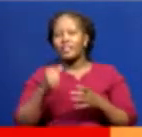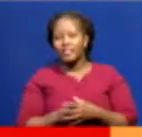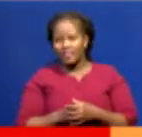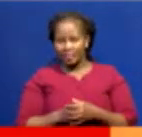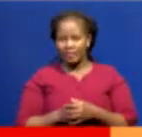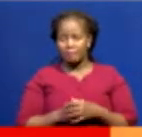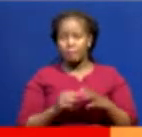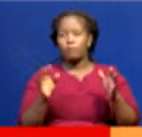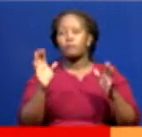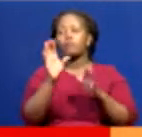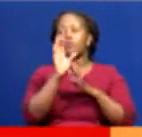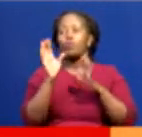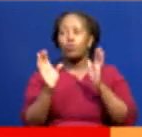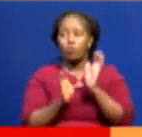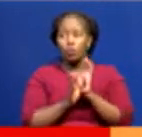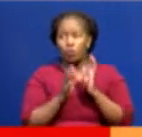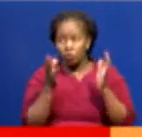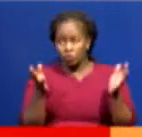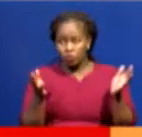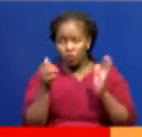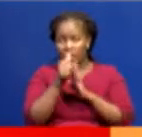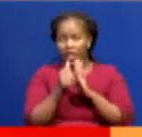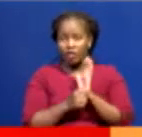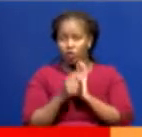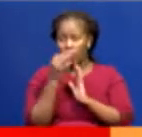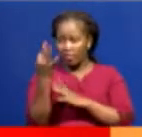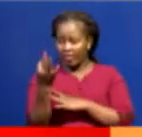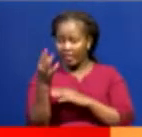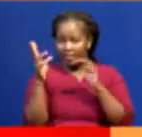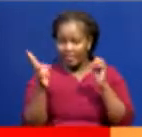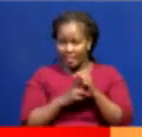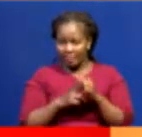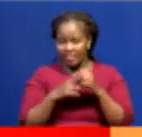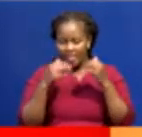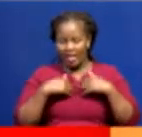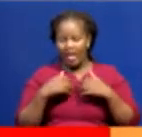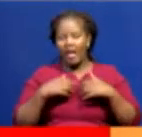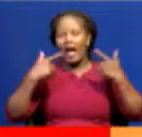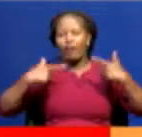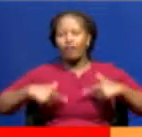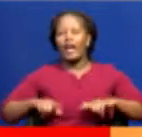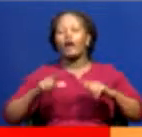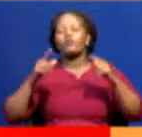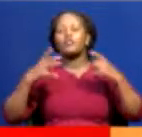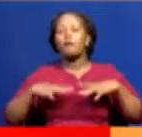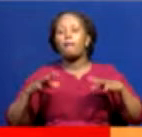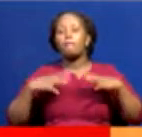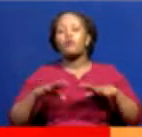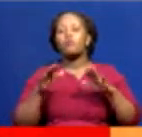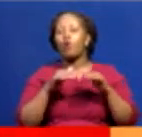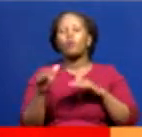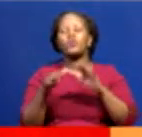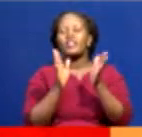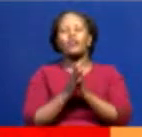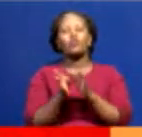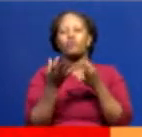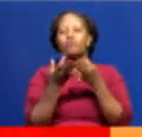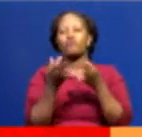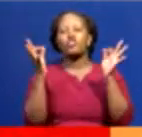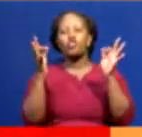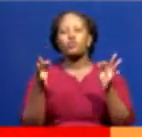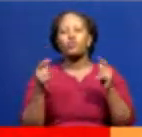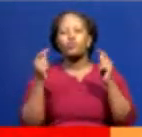Katiba ime katika article 37 imetupa sisi wa Kenya nafasi na uhuru wa